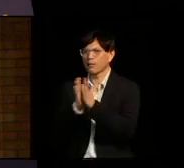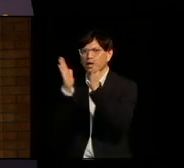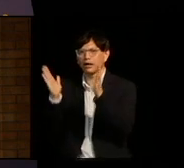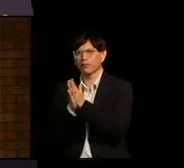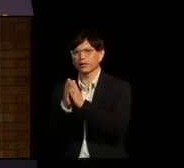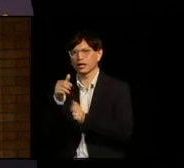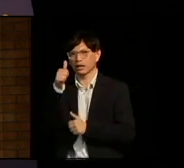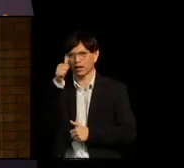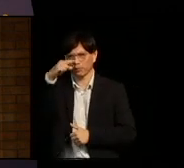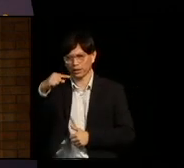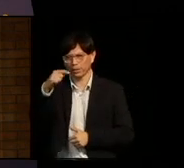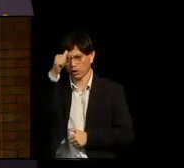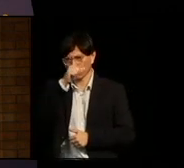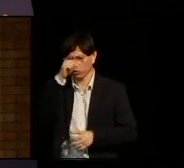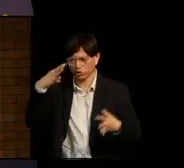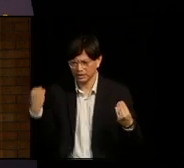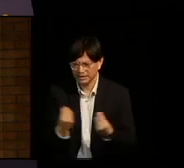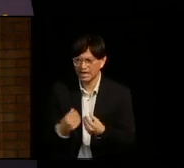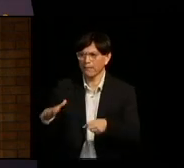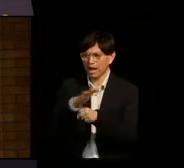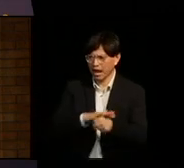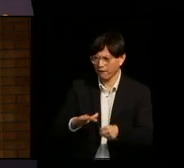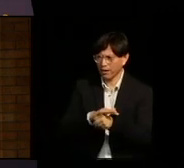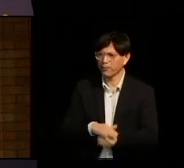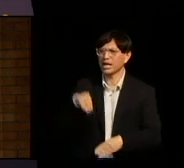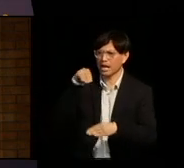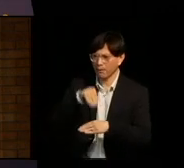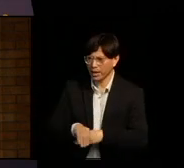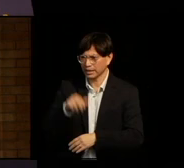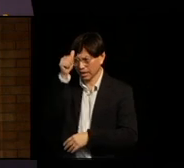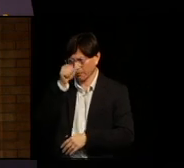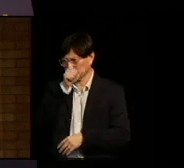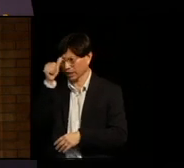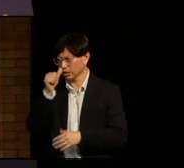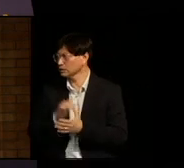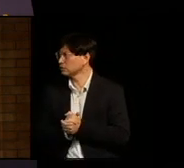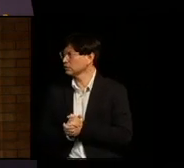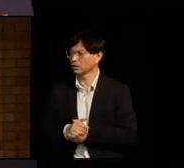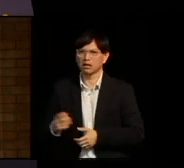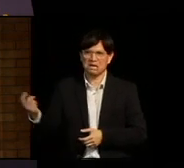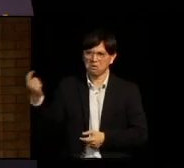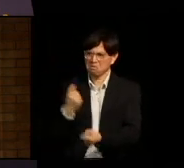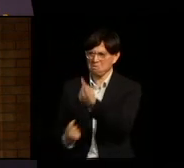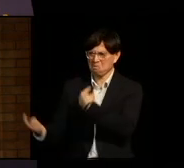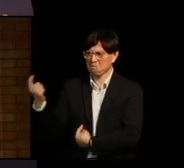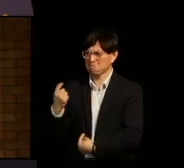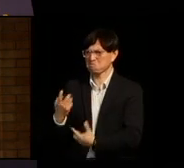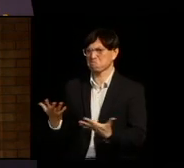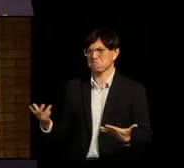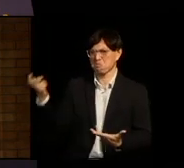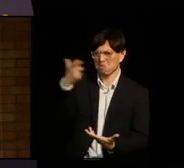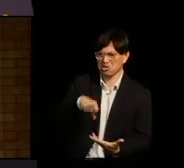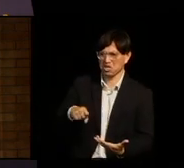comunione insieme agli altri la famiglia partecipi alla messa che di solito spesso non vengono perché hanno